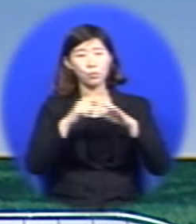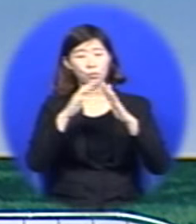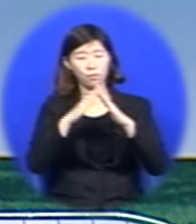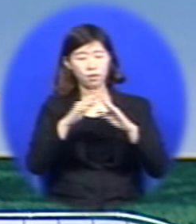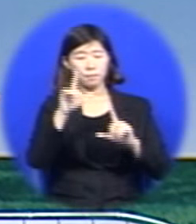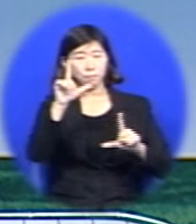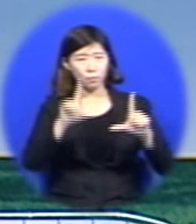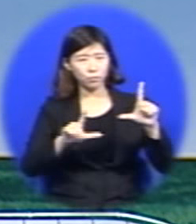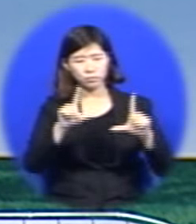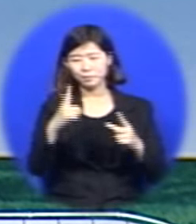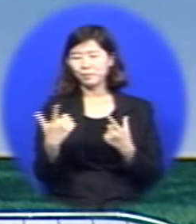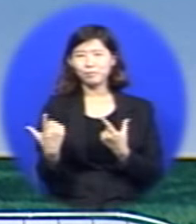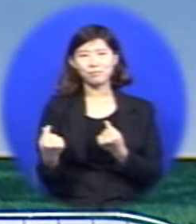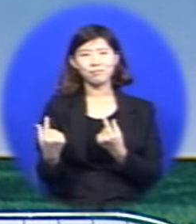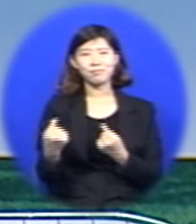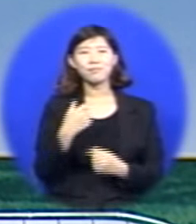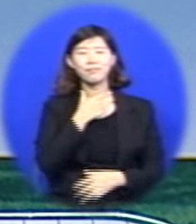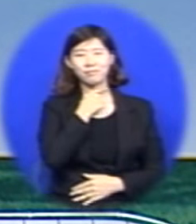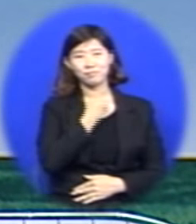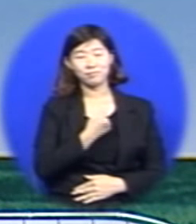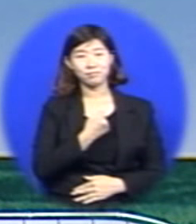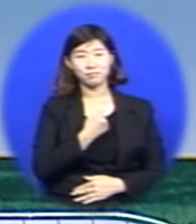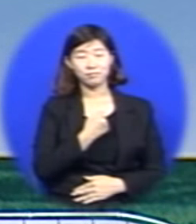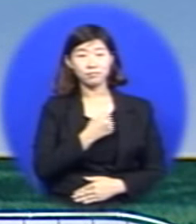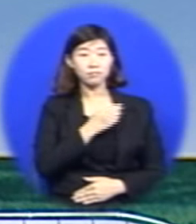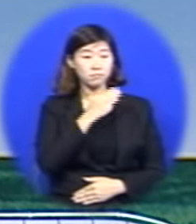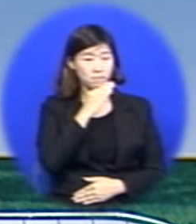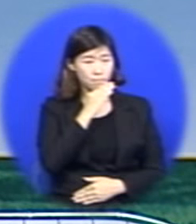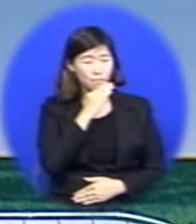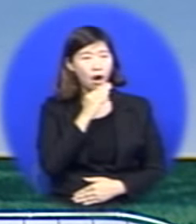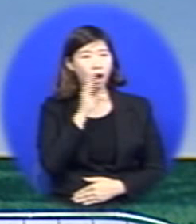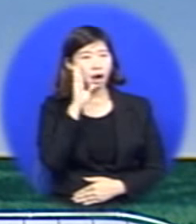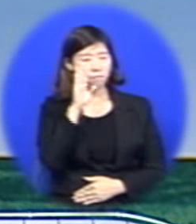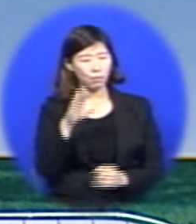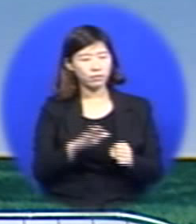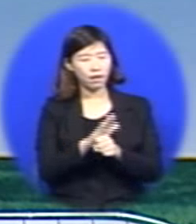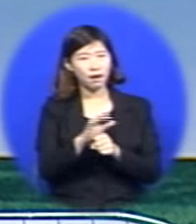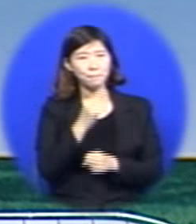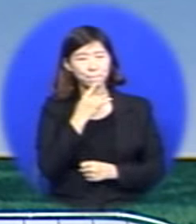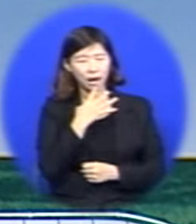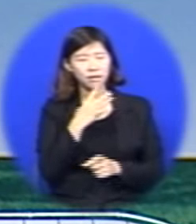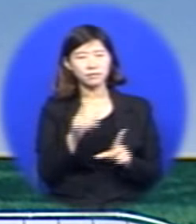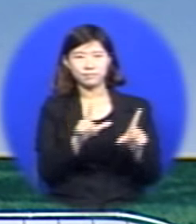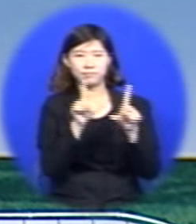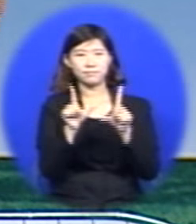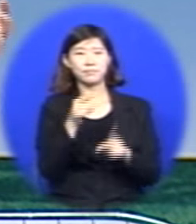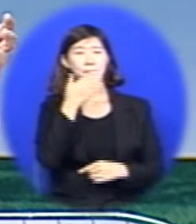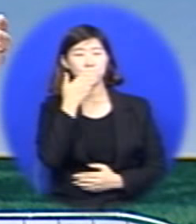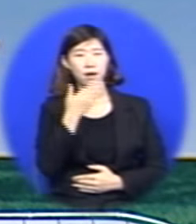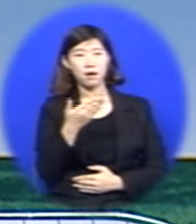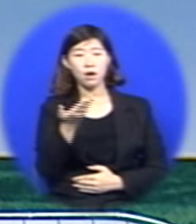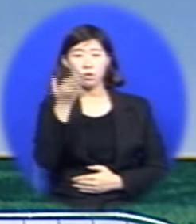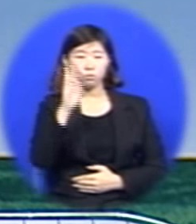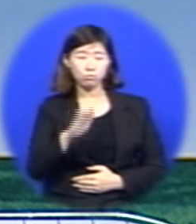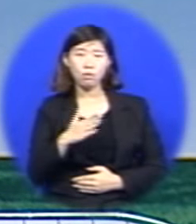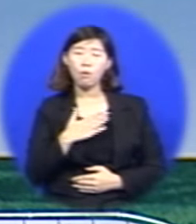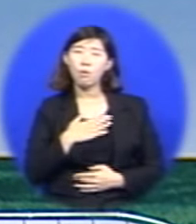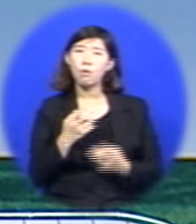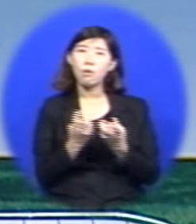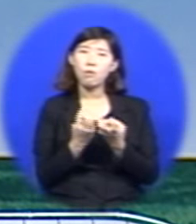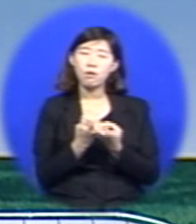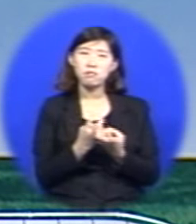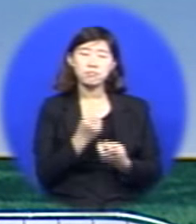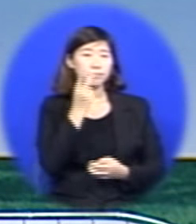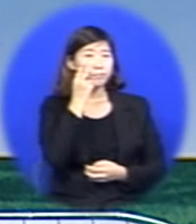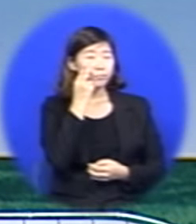좋겠어요. 그러면 우리는 정말 사랑만 하며 살 수 있을 거예요. 그런데 어떻게 우리가 아미시 공동체처럼